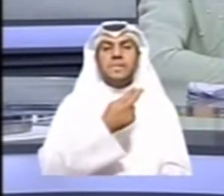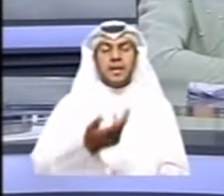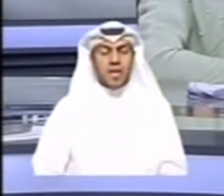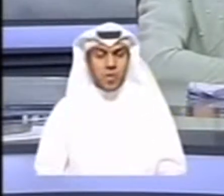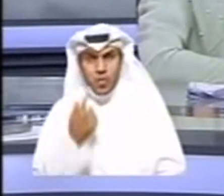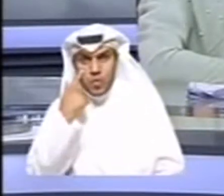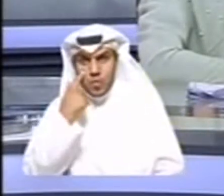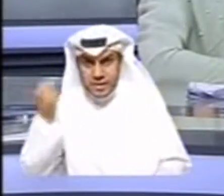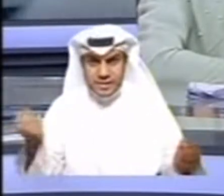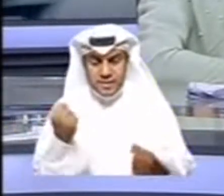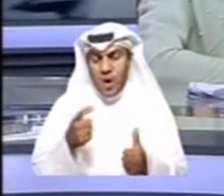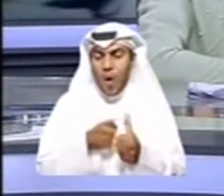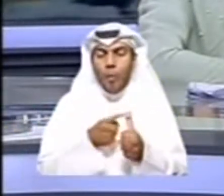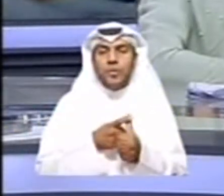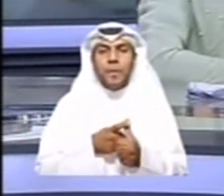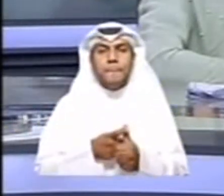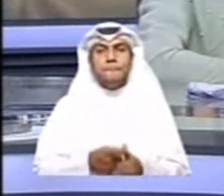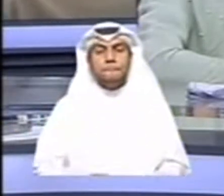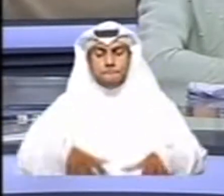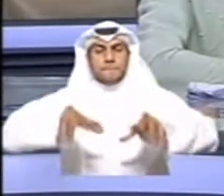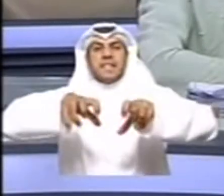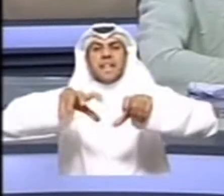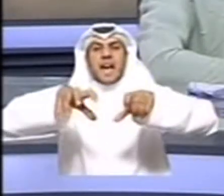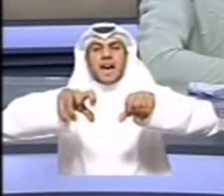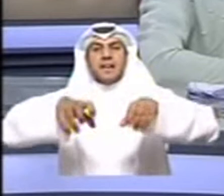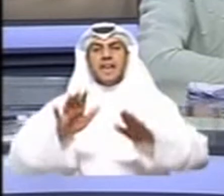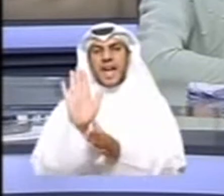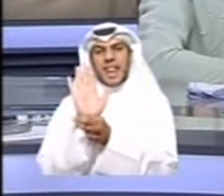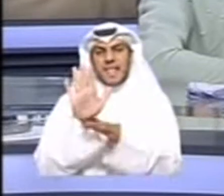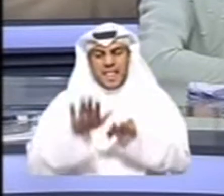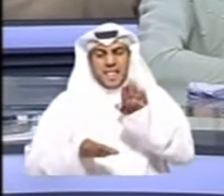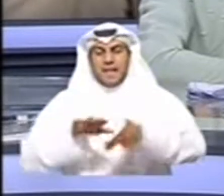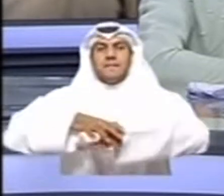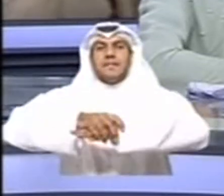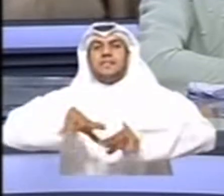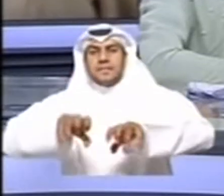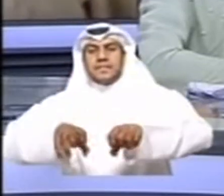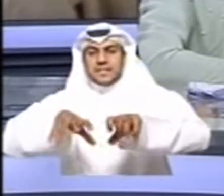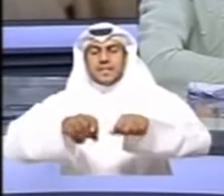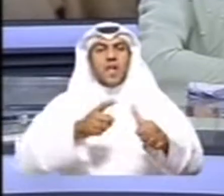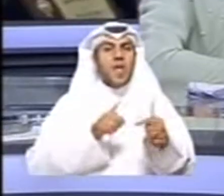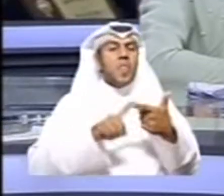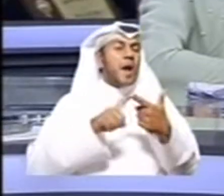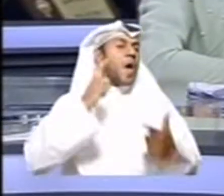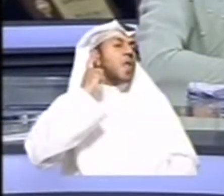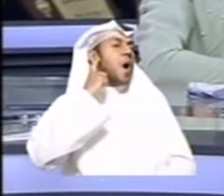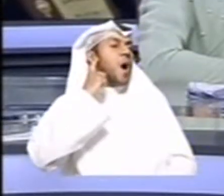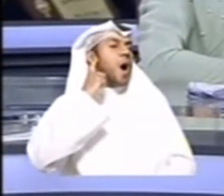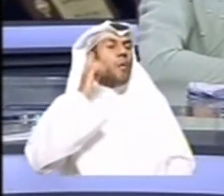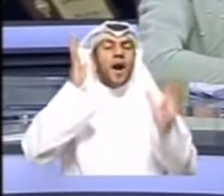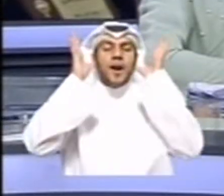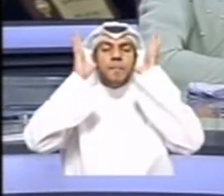البرنامج المساج الطبي الإكلينيكي العلاجي والاسترخائي، المسار الثاني برنامج المؤذن، الثالث خدمة العملاء،